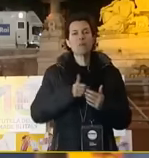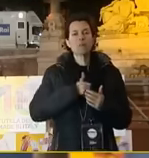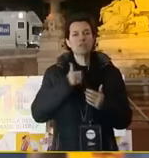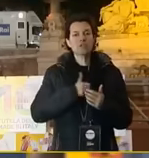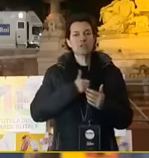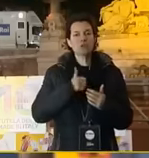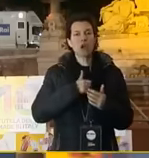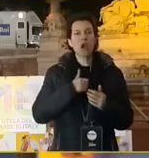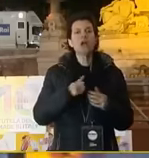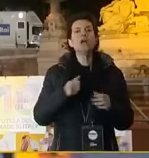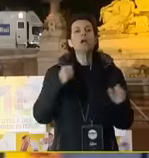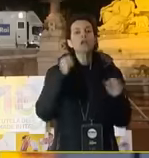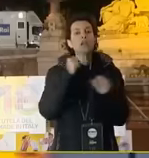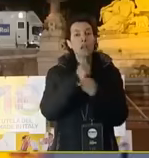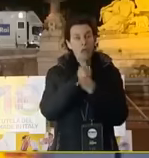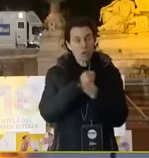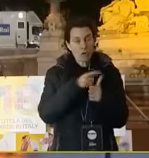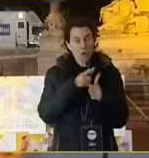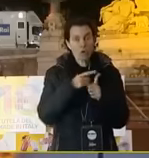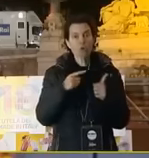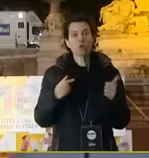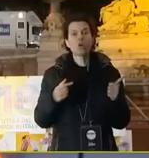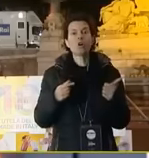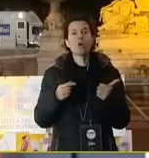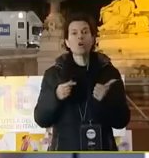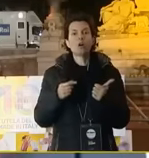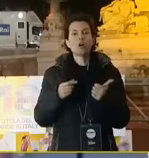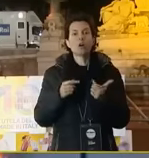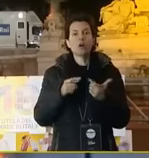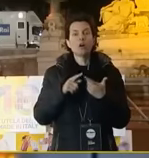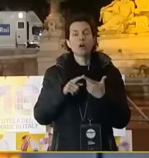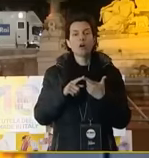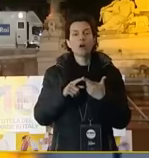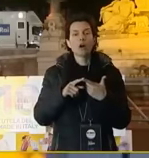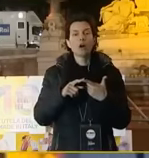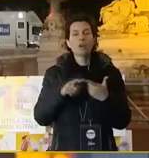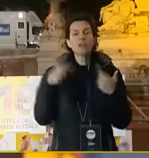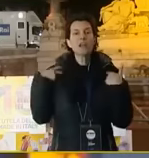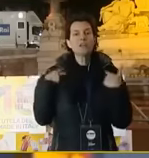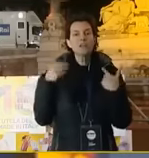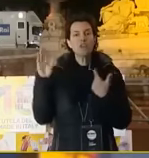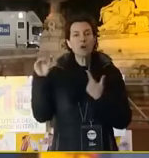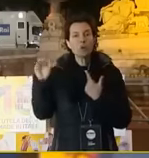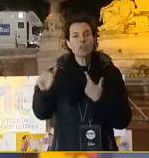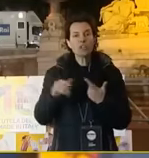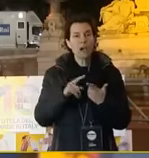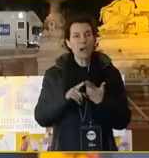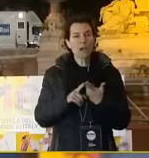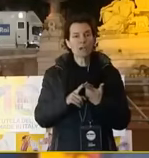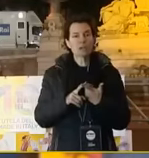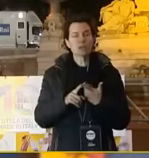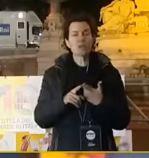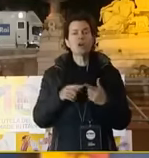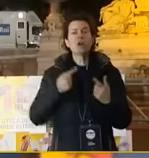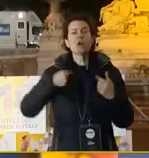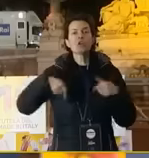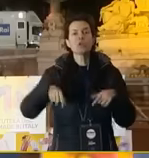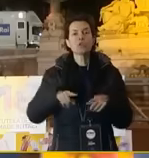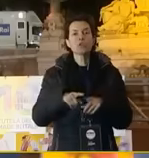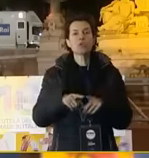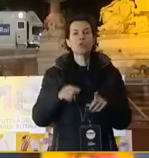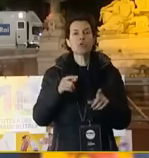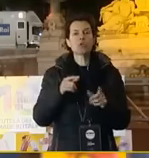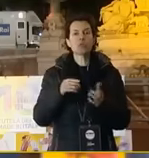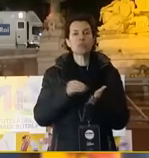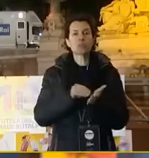fa, nel comportamento che ha, ed è questo la tipologia diversa di questo movimento. Siamo qui proprio